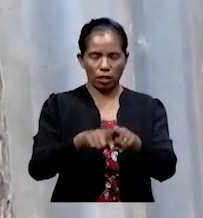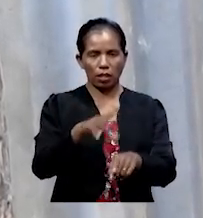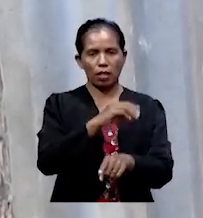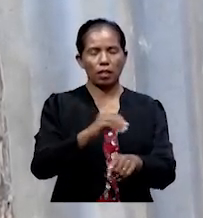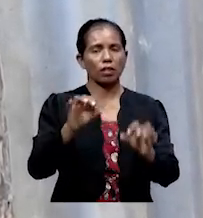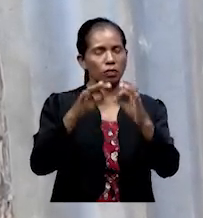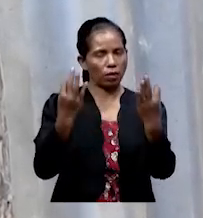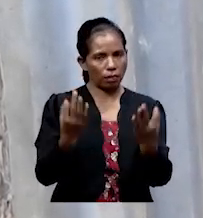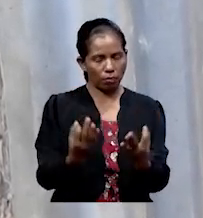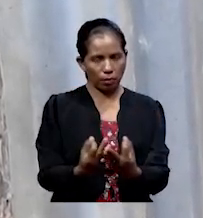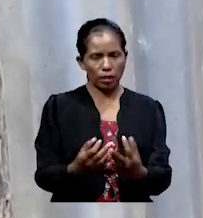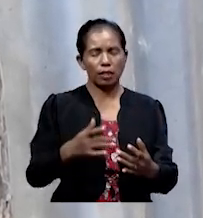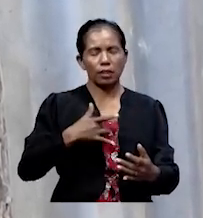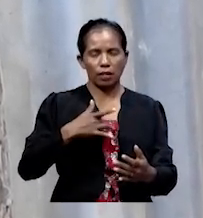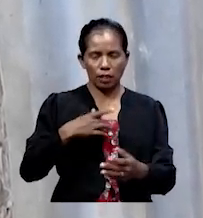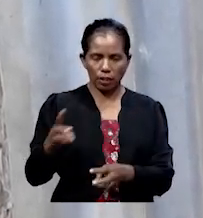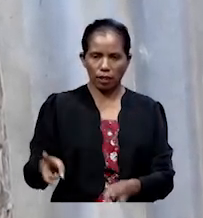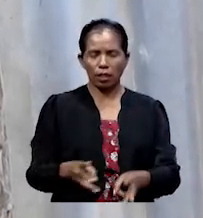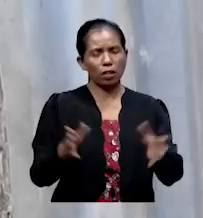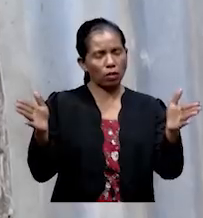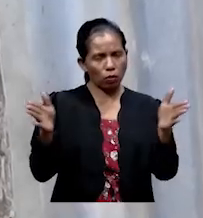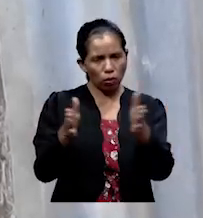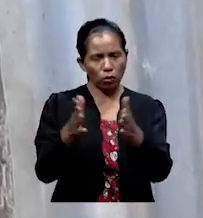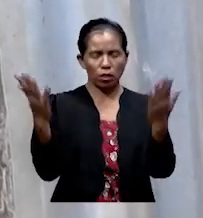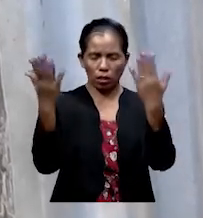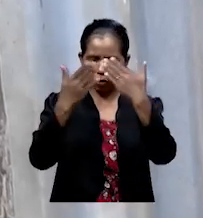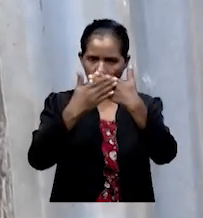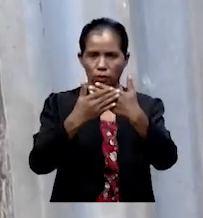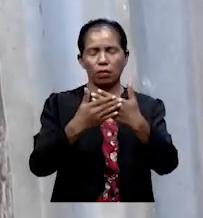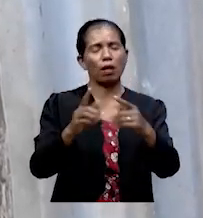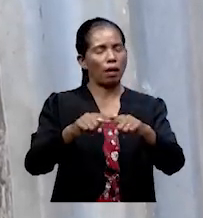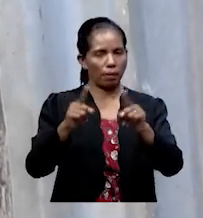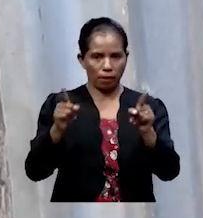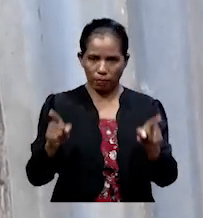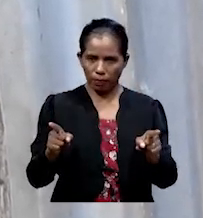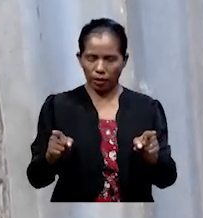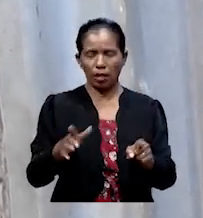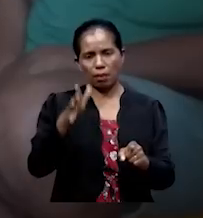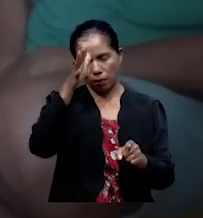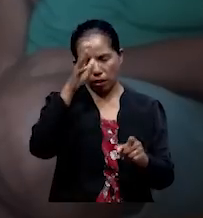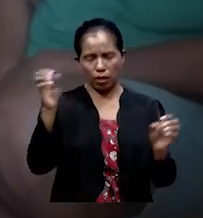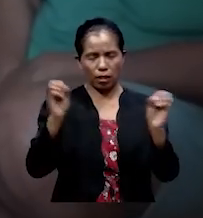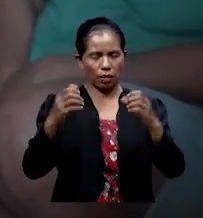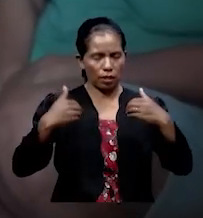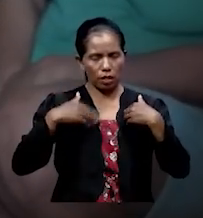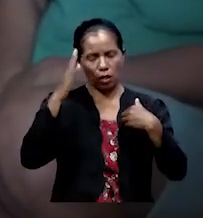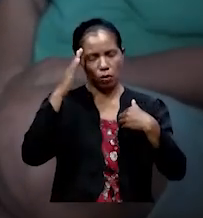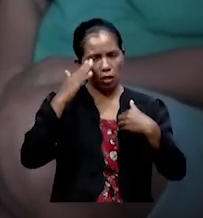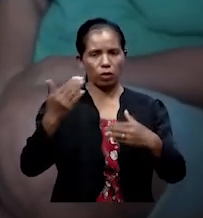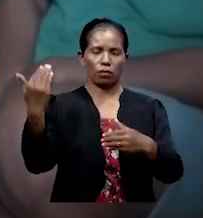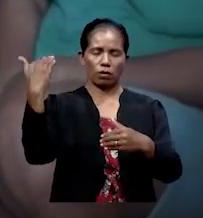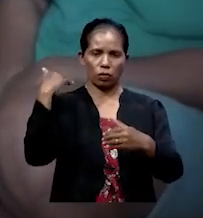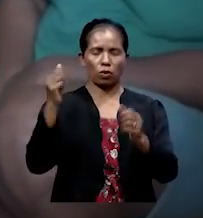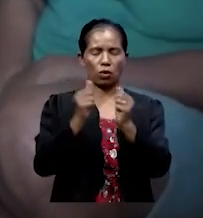niang, sinti dalang hirak ne klot, nona kuku na tu hakat, mai be, amang nela iha hanoi ngatu hakiduk, ho